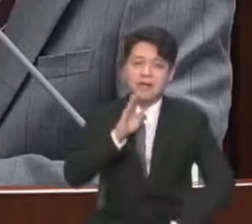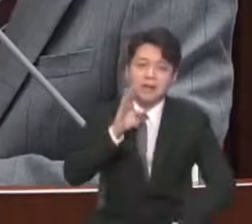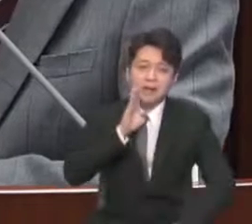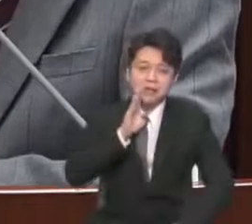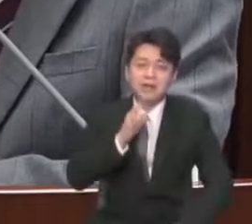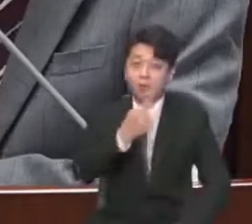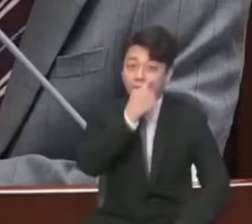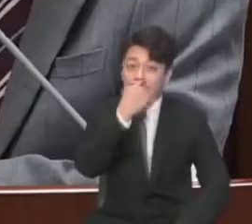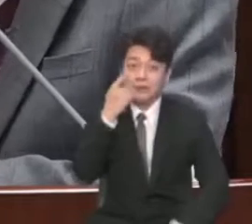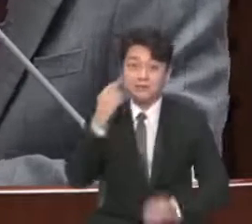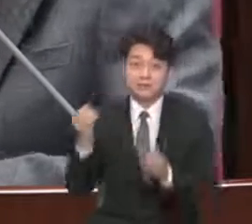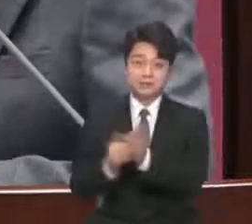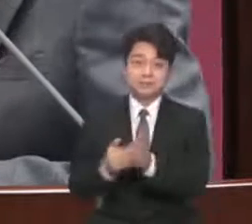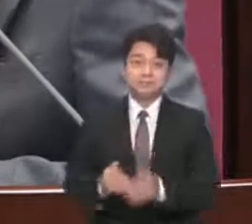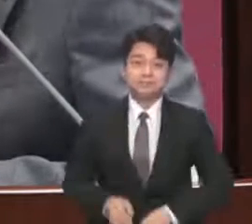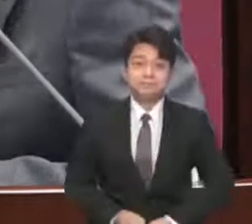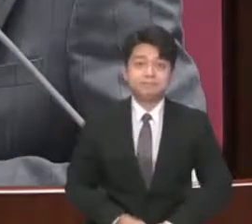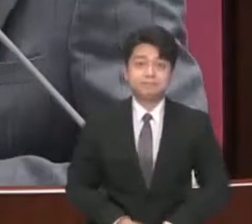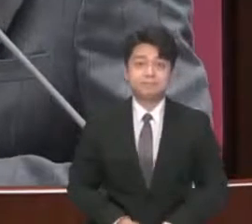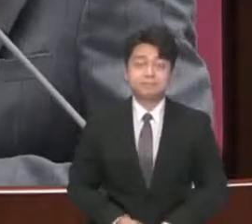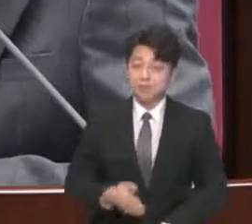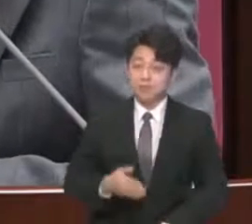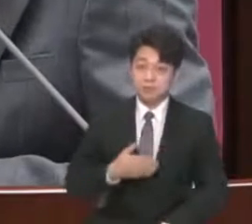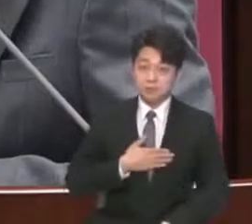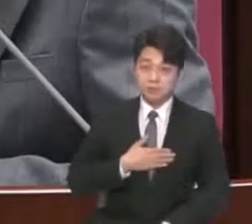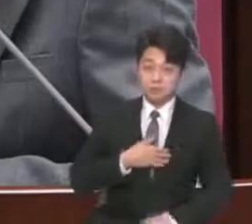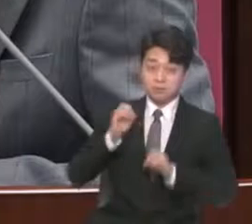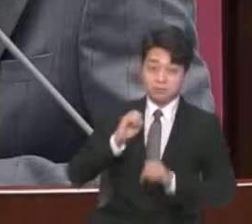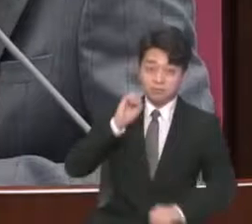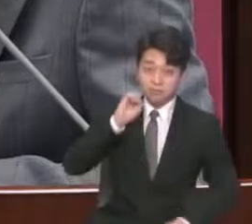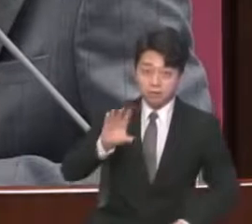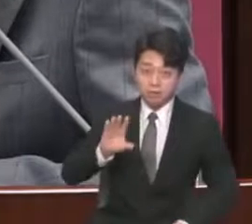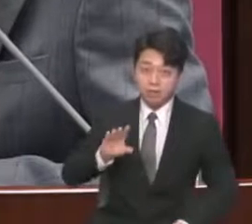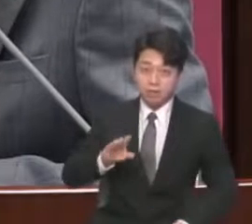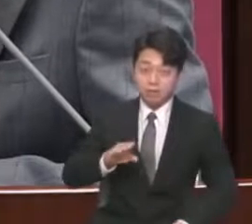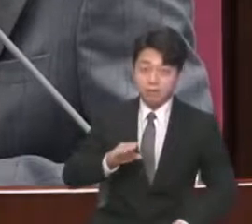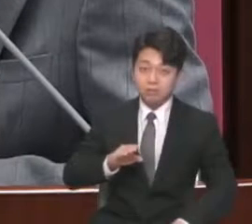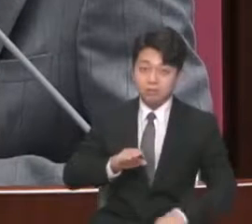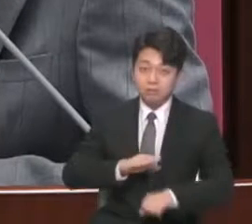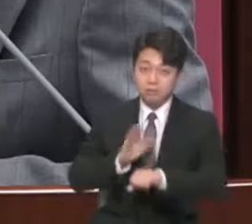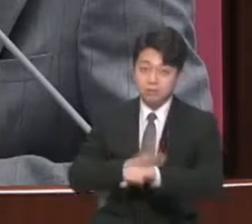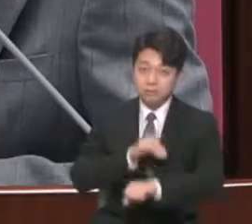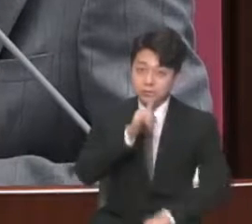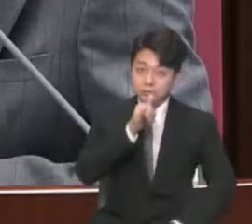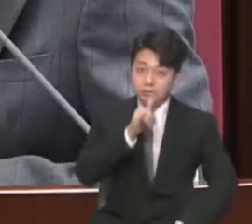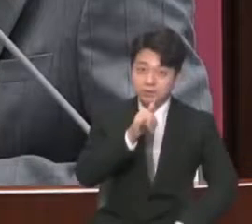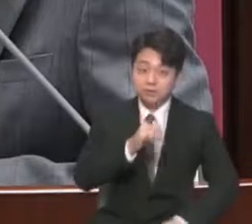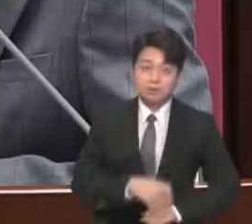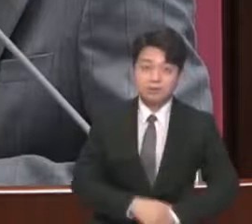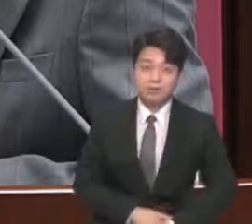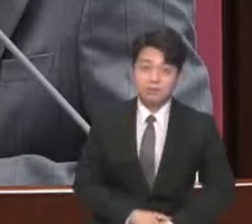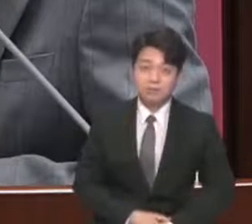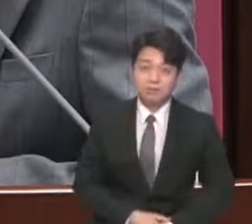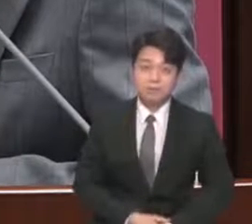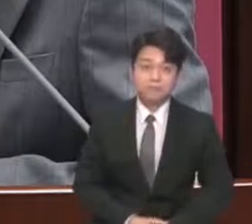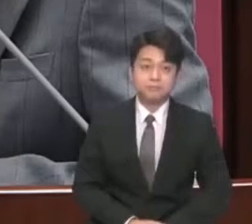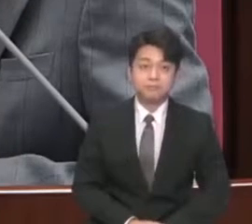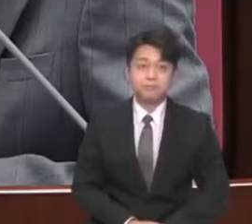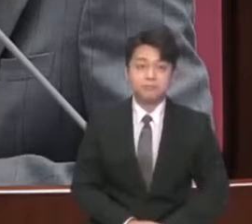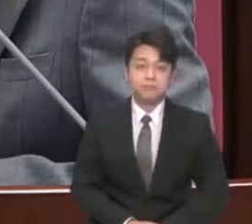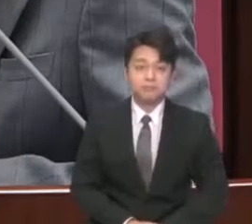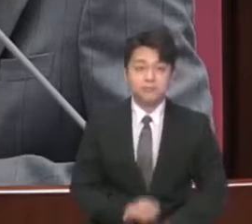것입니다. 지금 제가 말하는데 틀린 게 있습니까? 국방부 발표 내용 제가 요약을 했는데. 예, 뭐 그 전체 쭉 문구들이